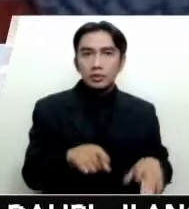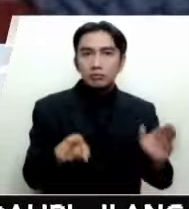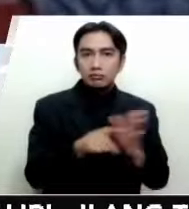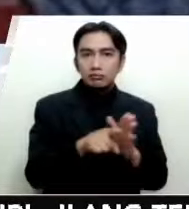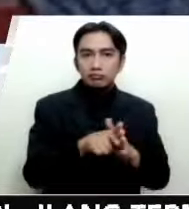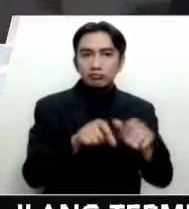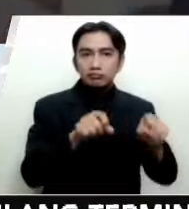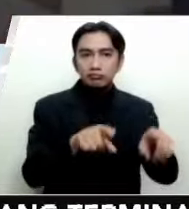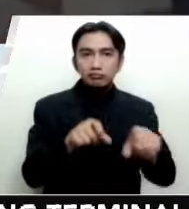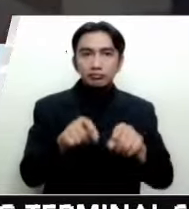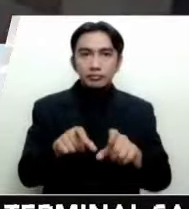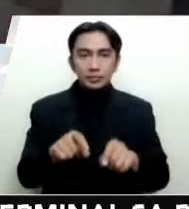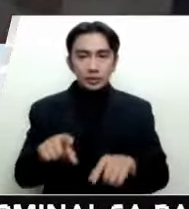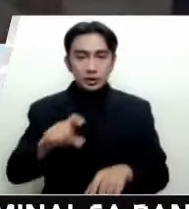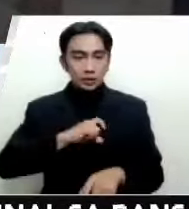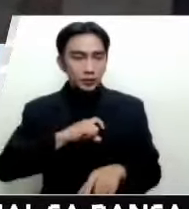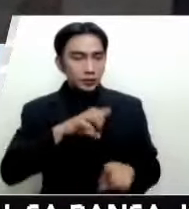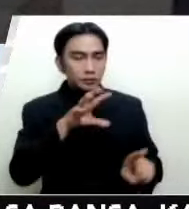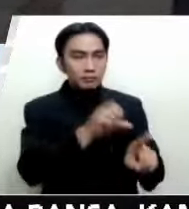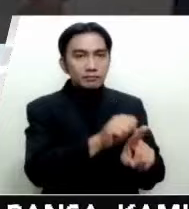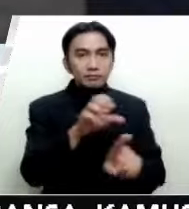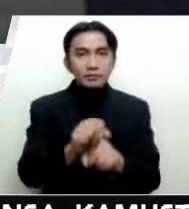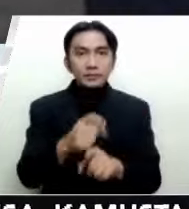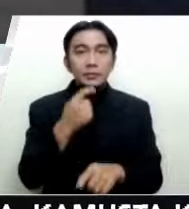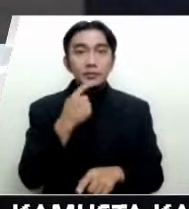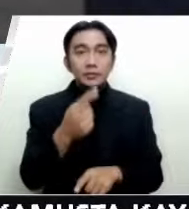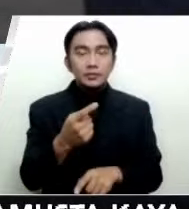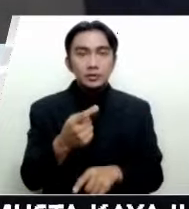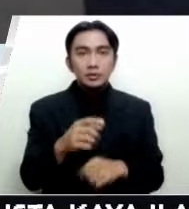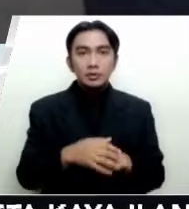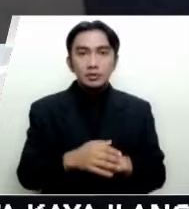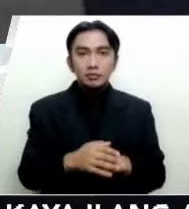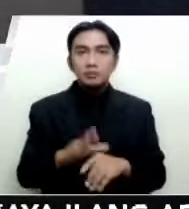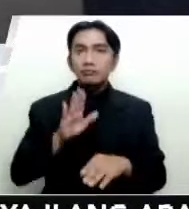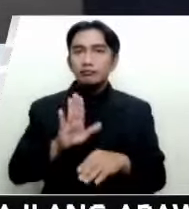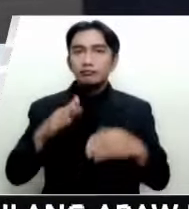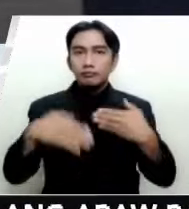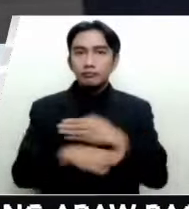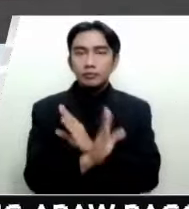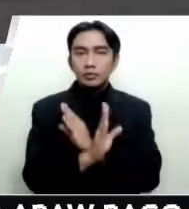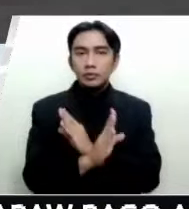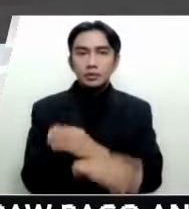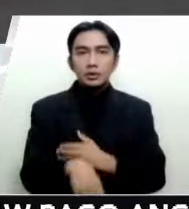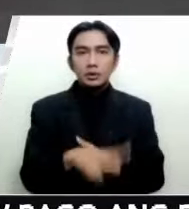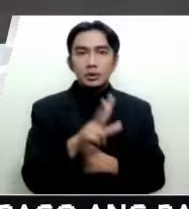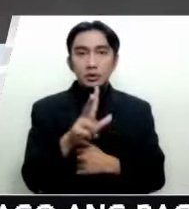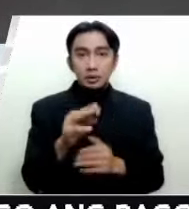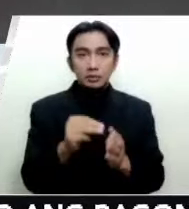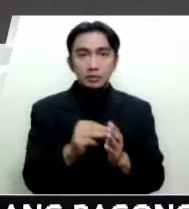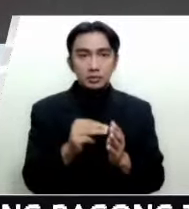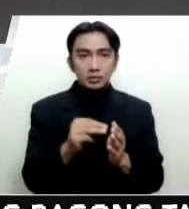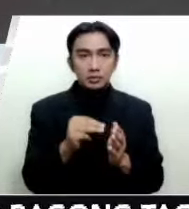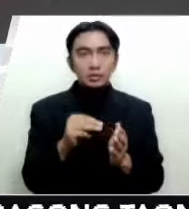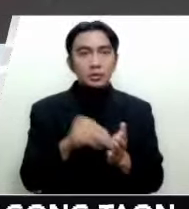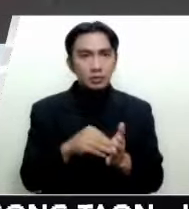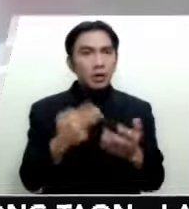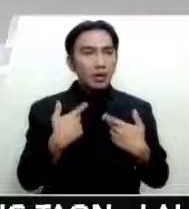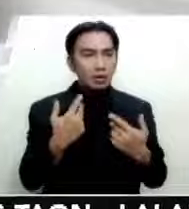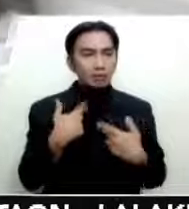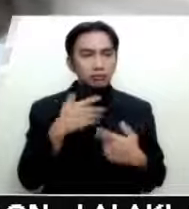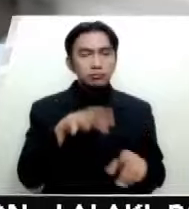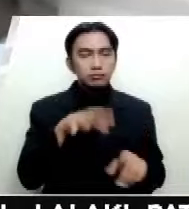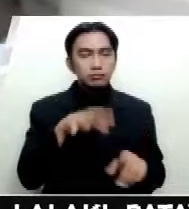ng mga otoridad. Sa ulat ng Super Radio Davao, tinatayang halos 3,000 paputok ang nakumpiska kahapon, araw ng